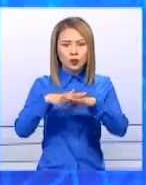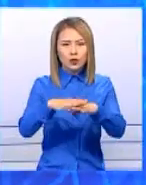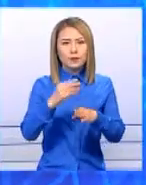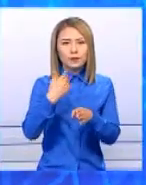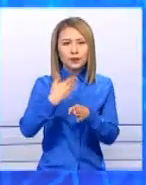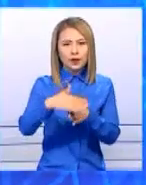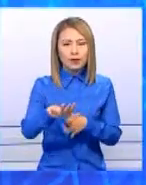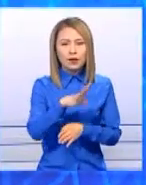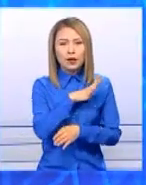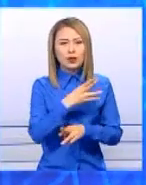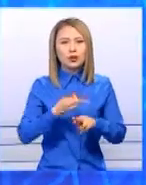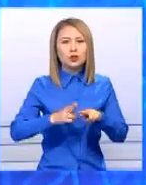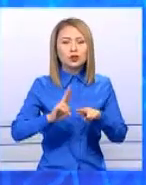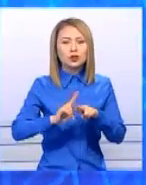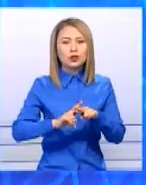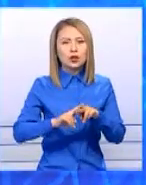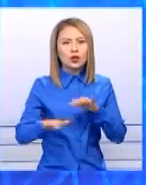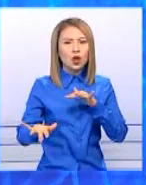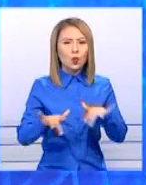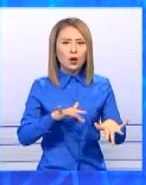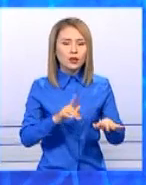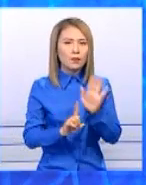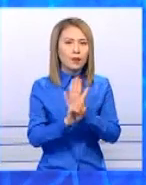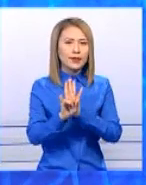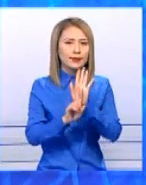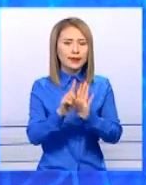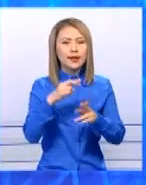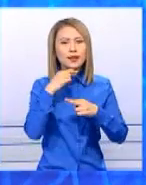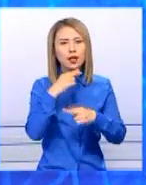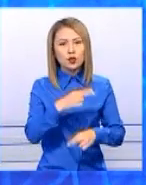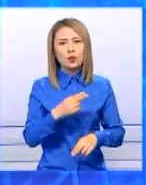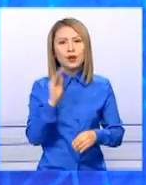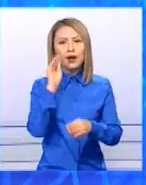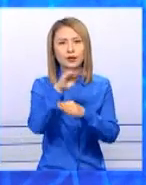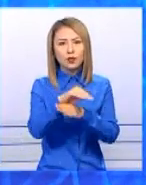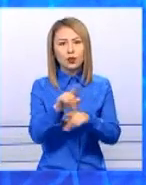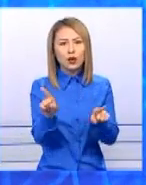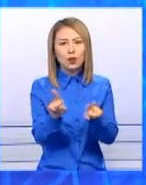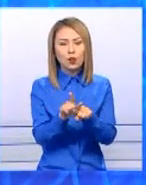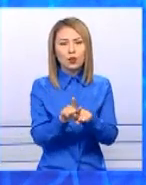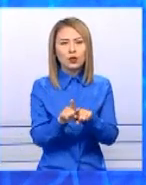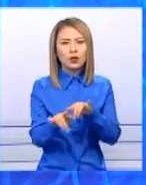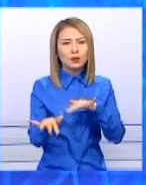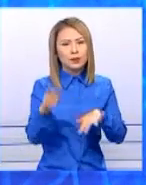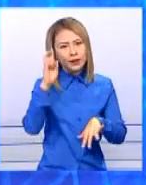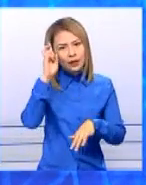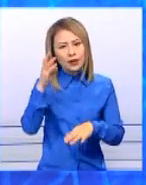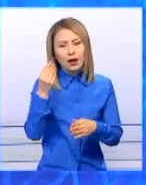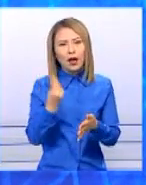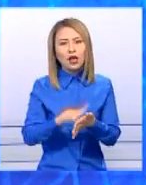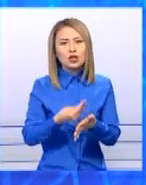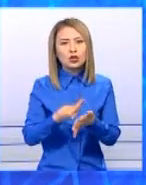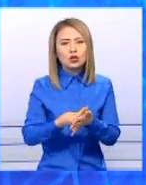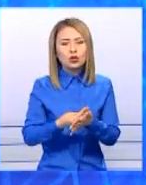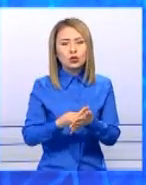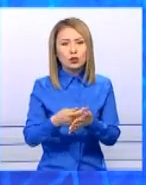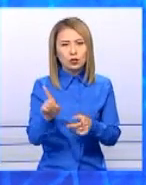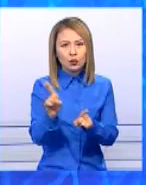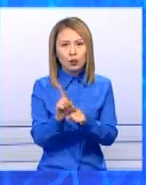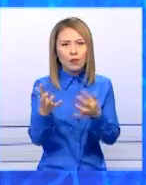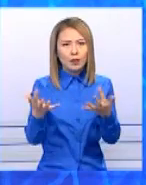Субсидия бөлуде бәсекеге қабілетті шаруашылықтар басты назарға алынады. Сонымен қатар ортаңғол шаруаларда мемлекет қаржысынан құр